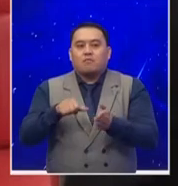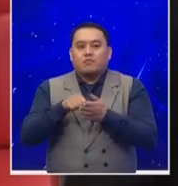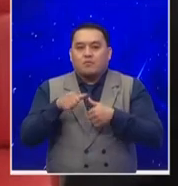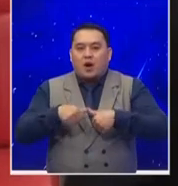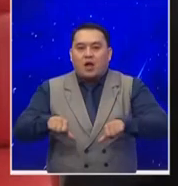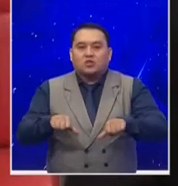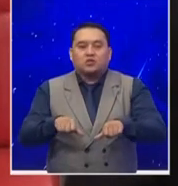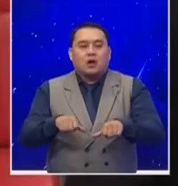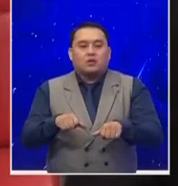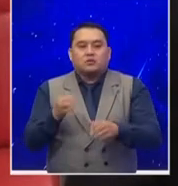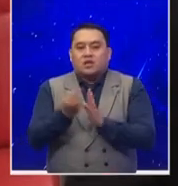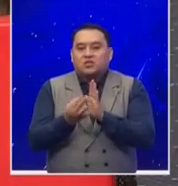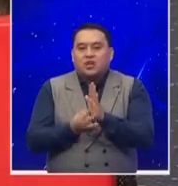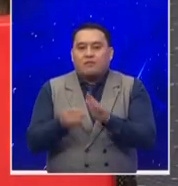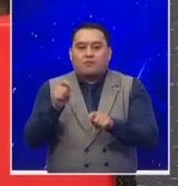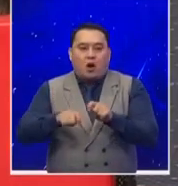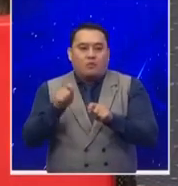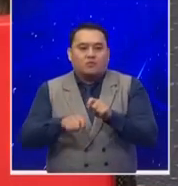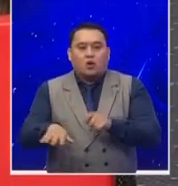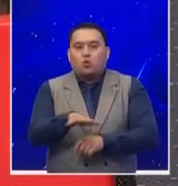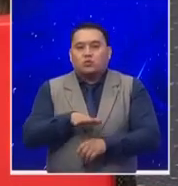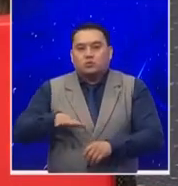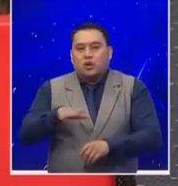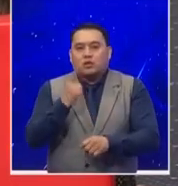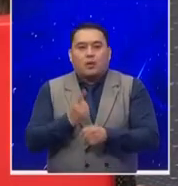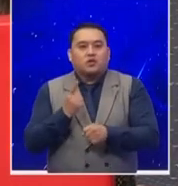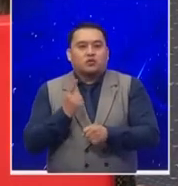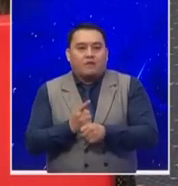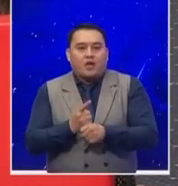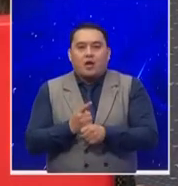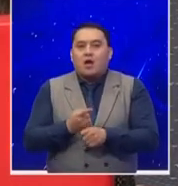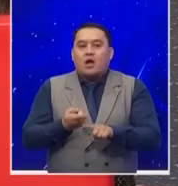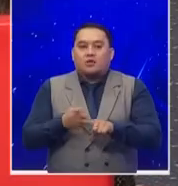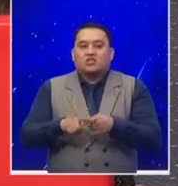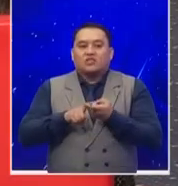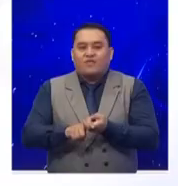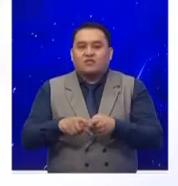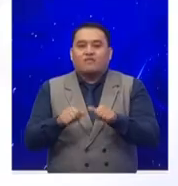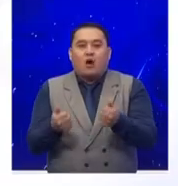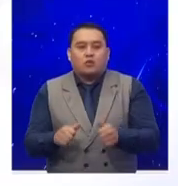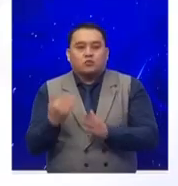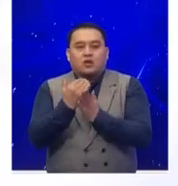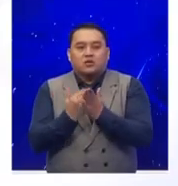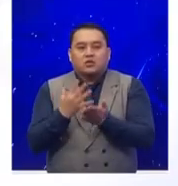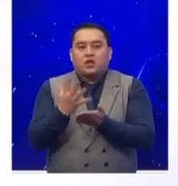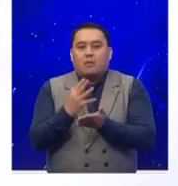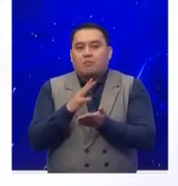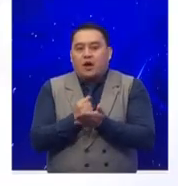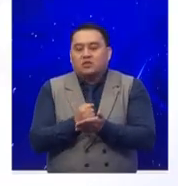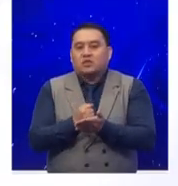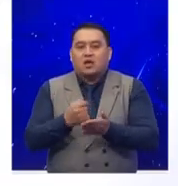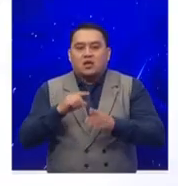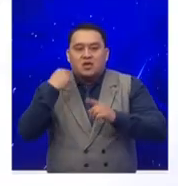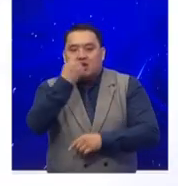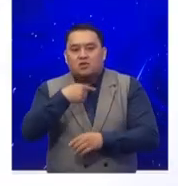положительным результатом ПЦР-тестирования на избирательный участок не допускаются. В этой связи были сформированы списки резервных лиц, которые в